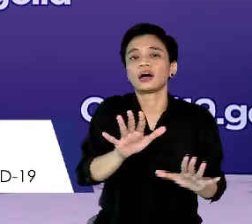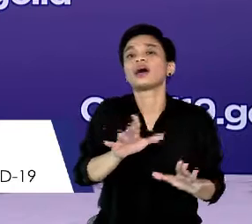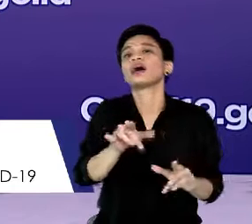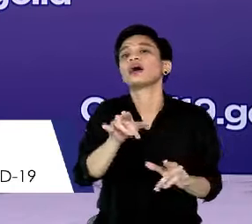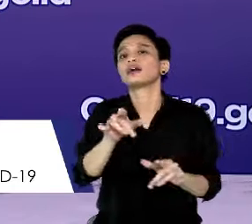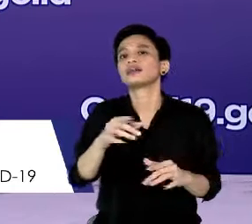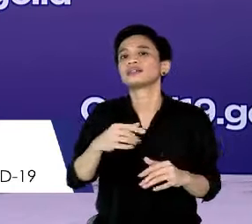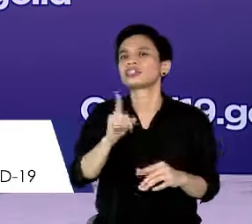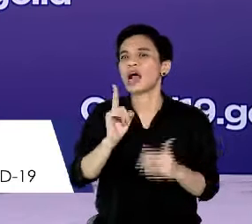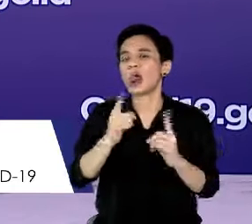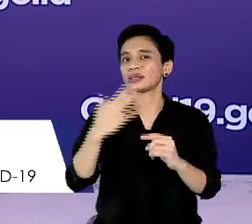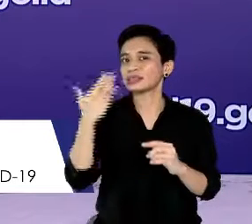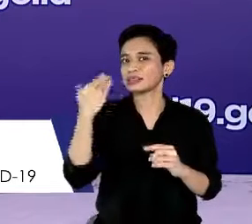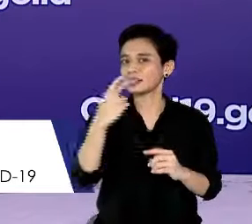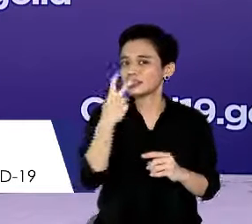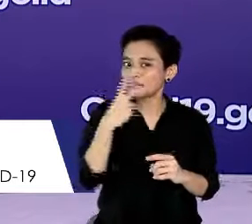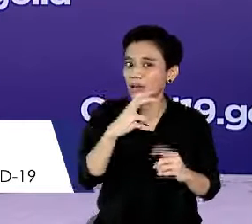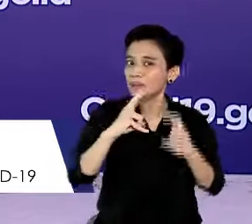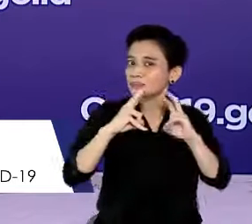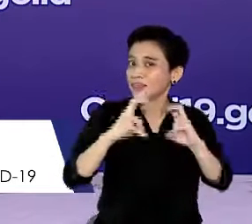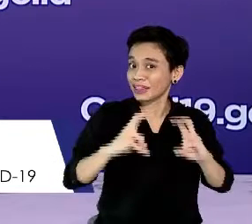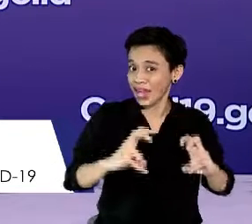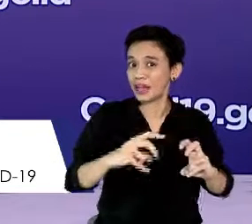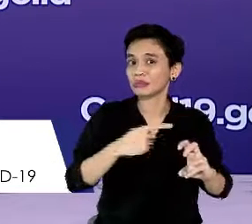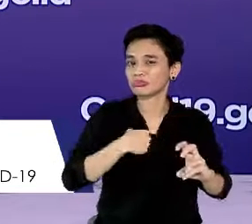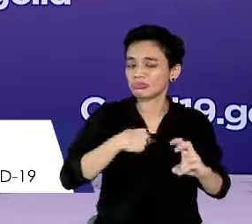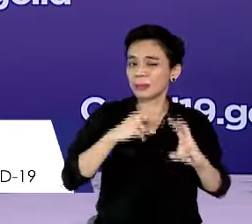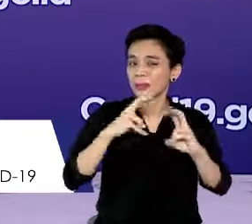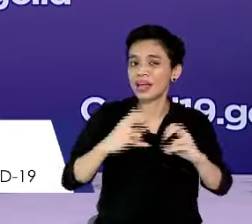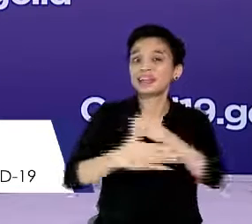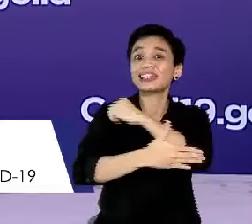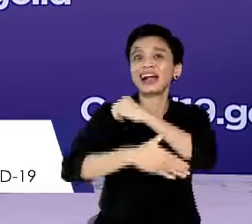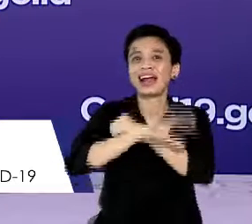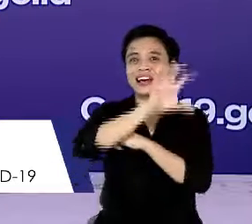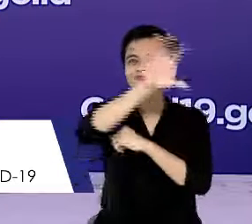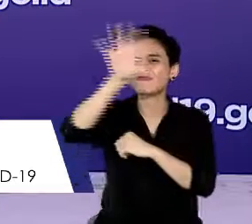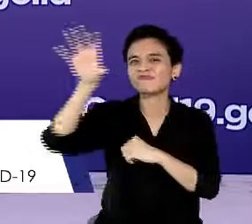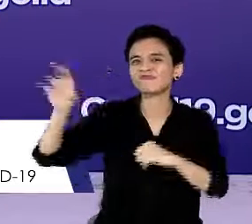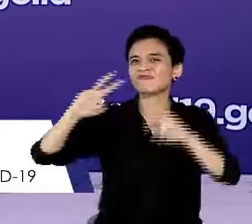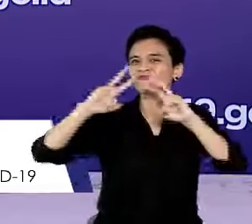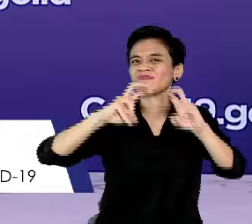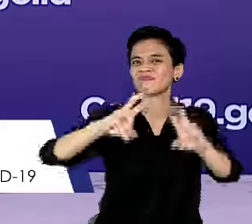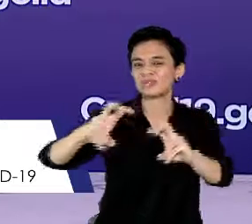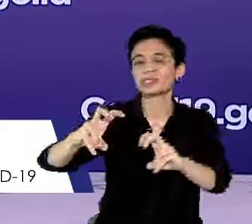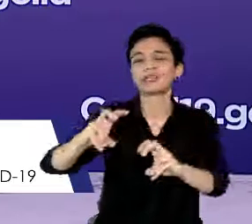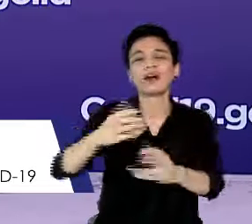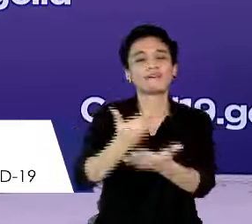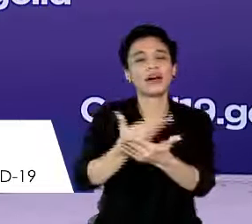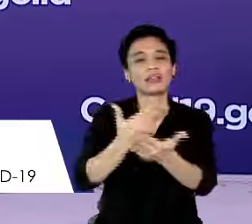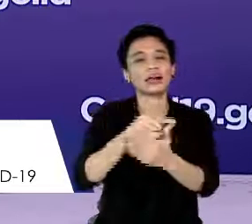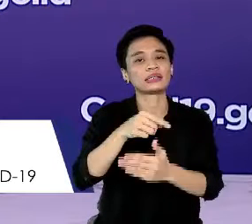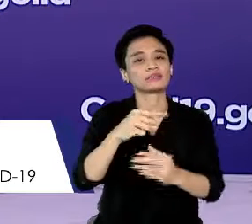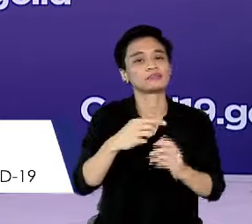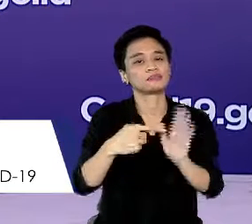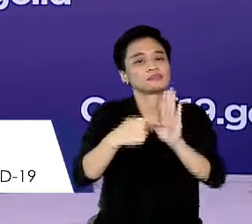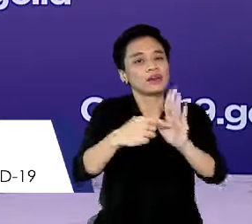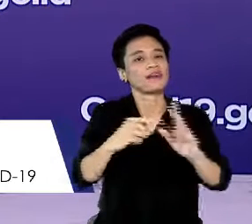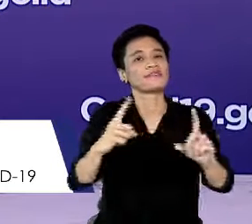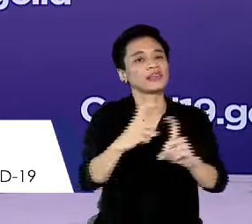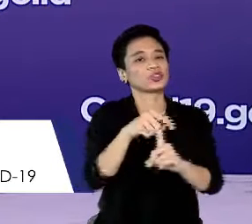hasil yang didapat dari penelitian ilmiah di berbagai negara tentunya itu virus yang berbahaya